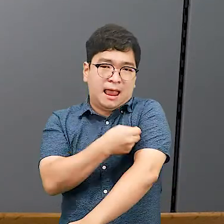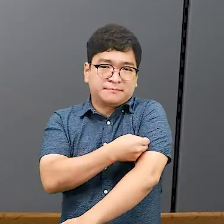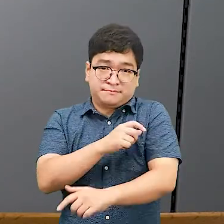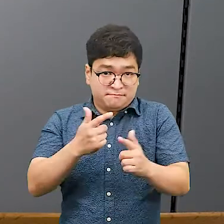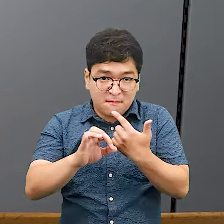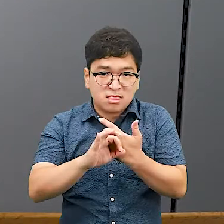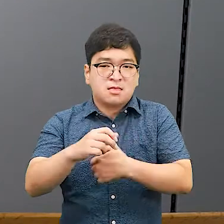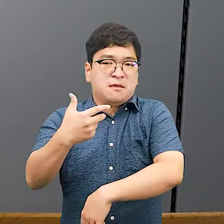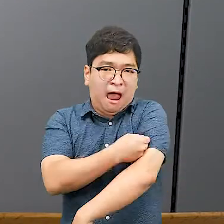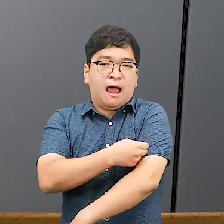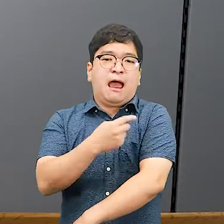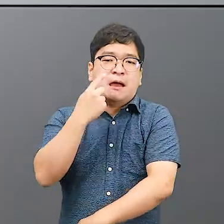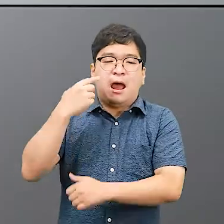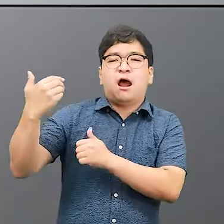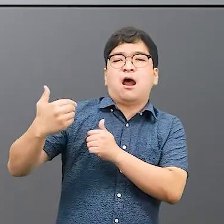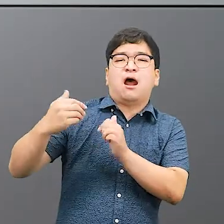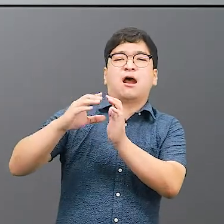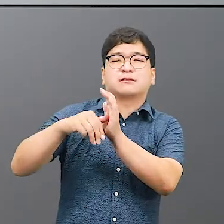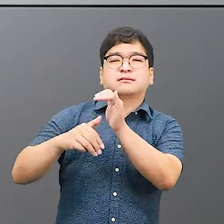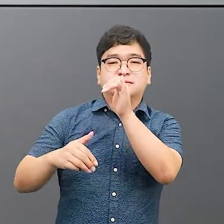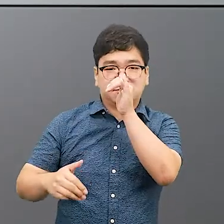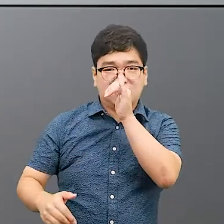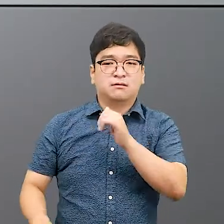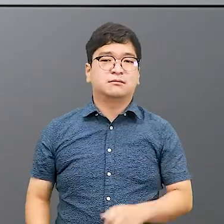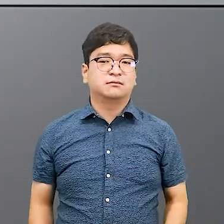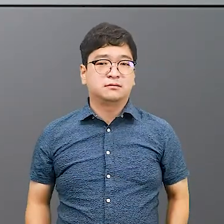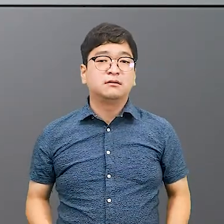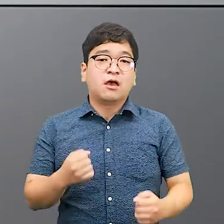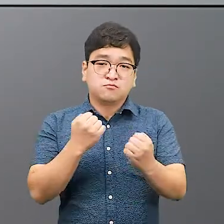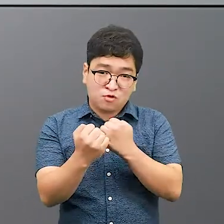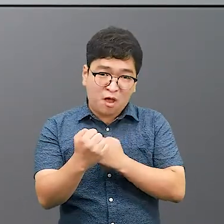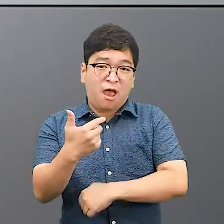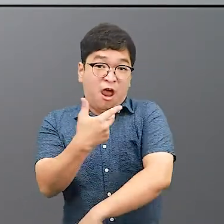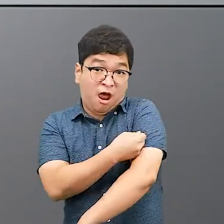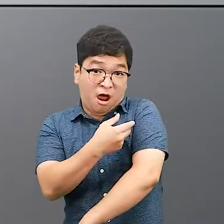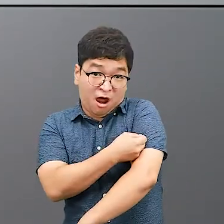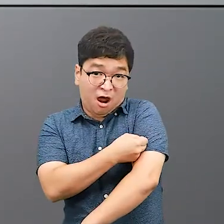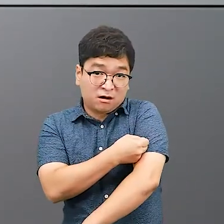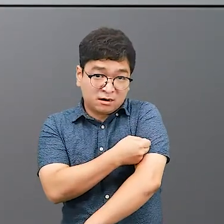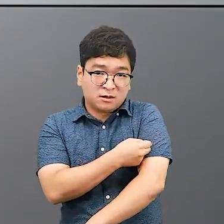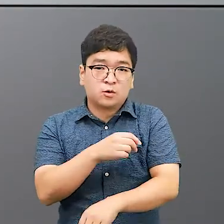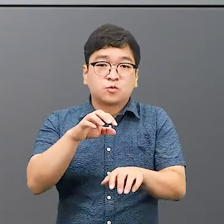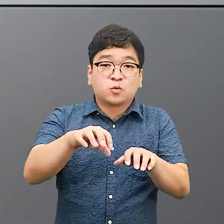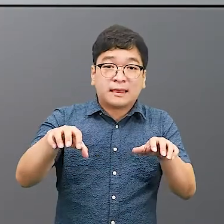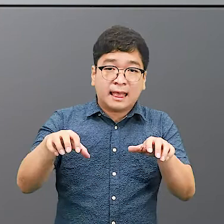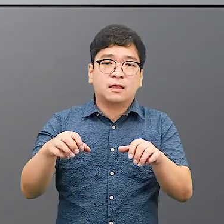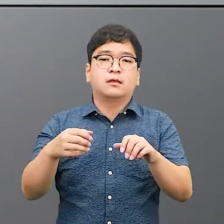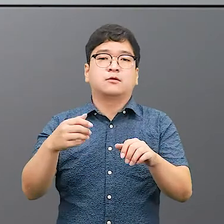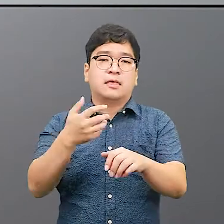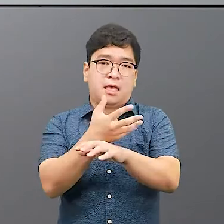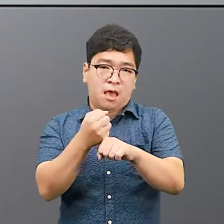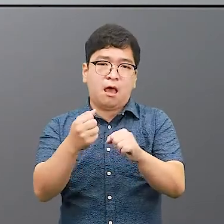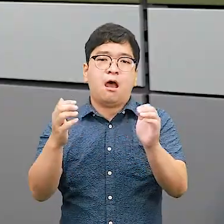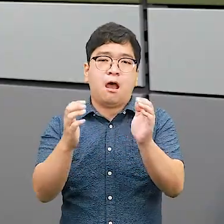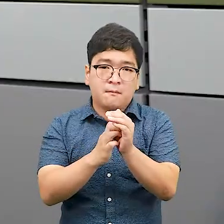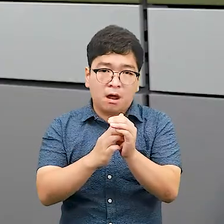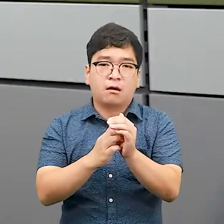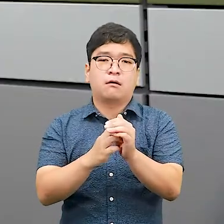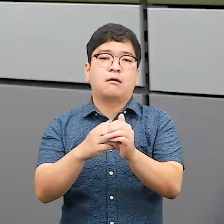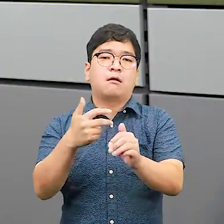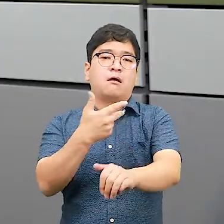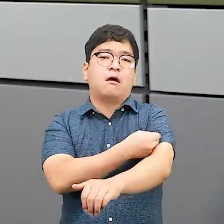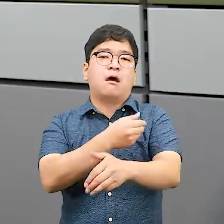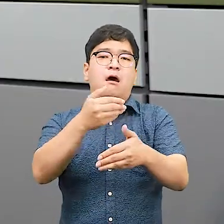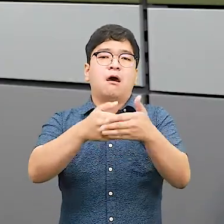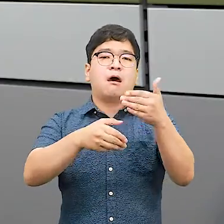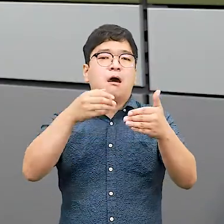맞으시라고 권면을 하실 때가 있어요. 그럼 그런 백신을 동네에서 굳이 예약을 했더라도